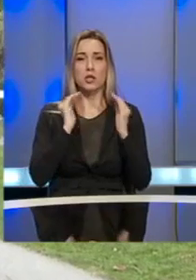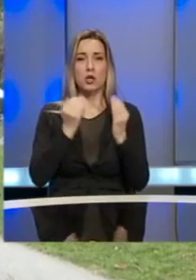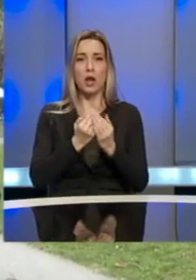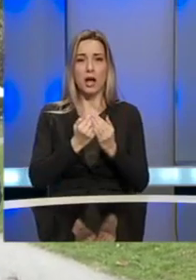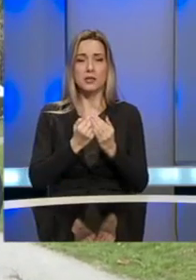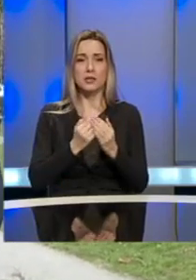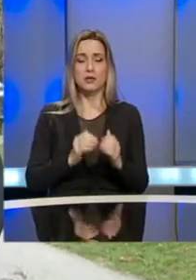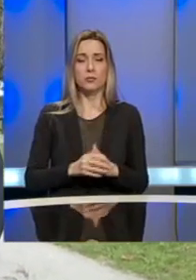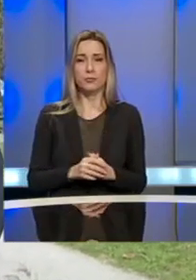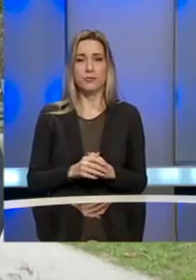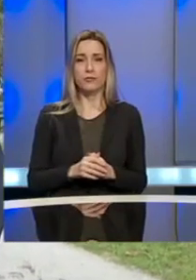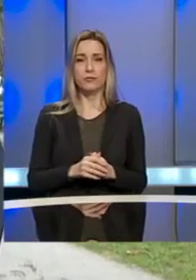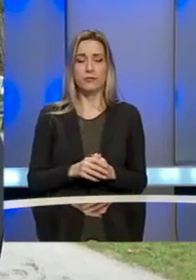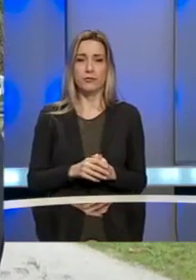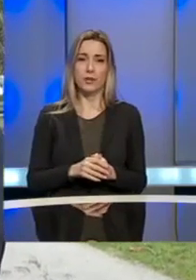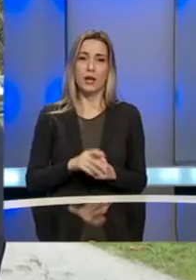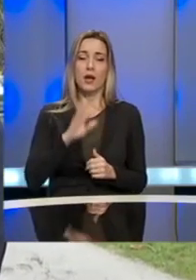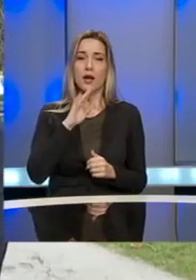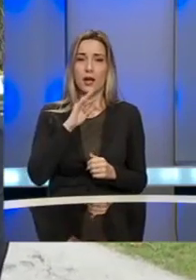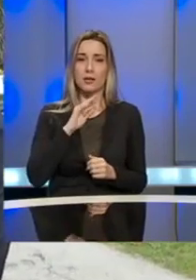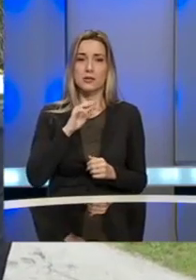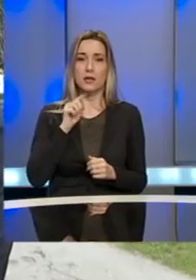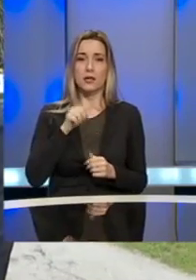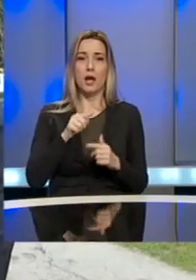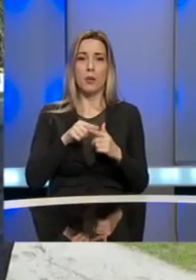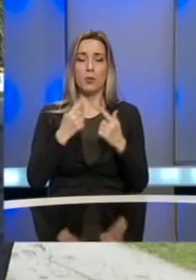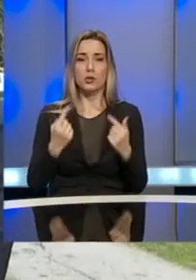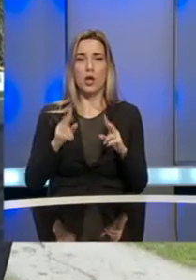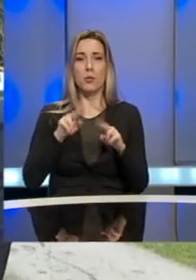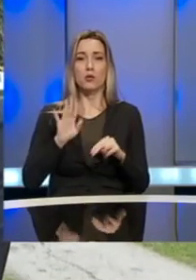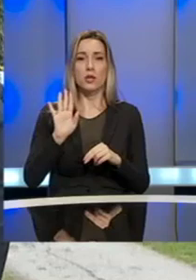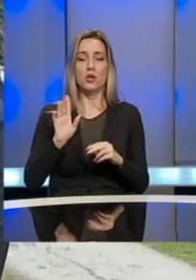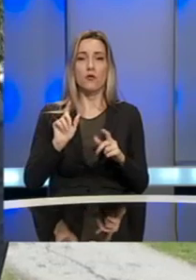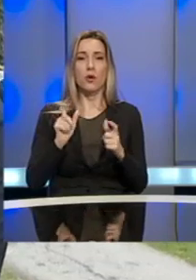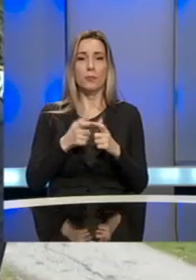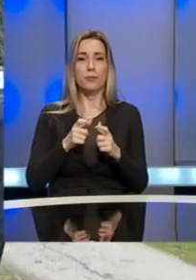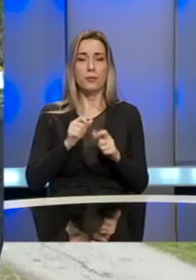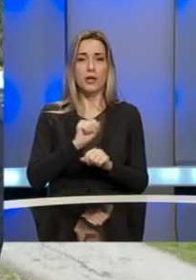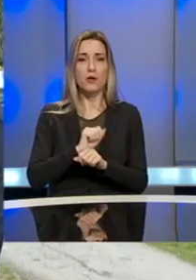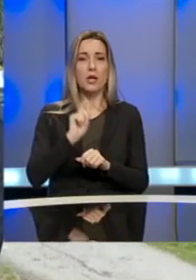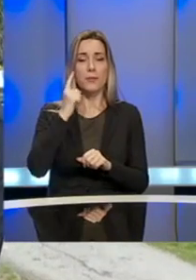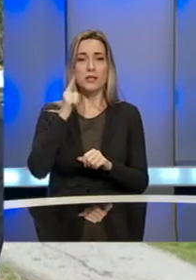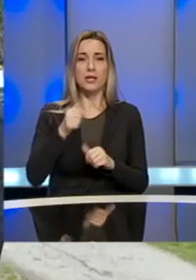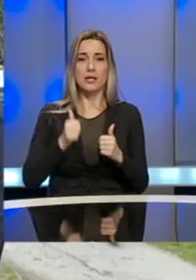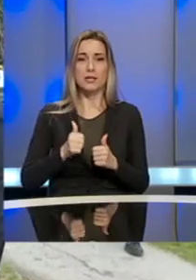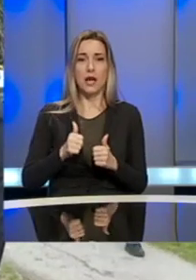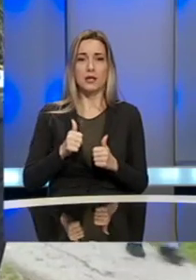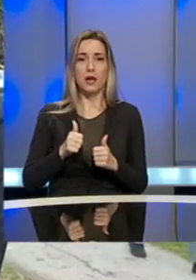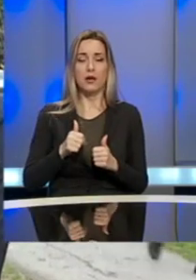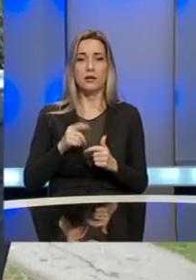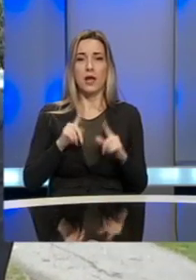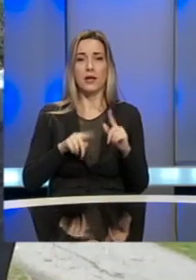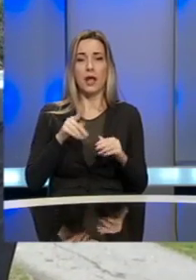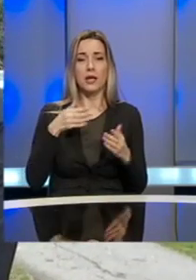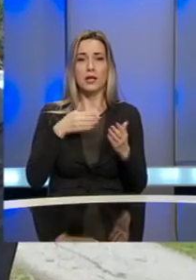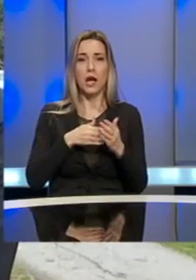naredbu o samoizolaciji. Rekli ste dakle da postoji mogućnost njihovog privođenja. Mislite li da je sada to na neki